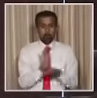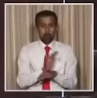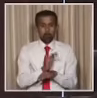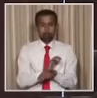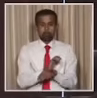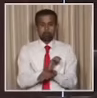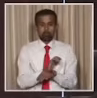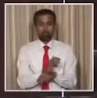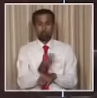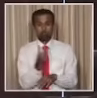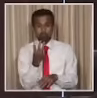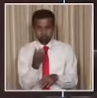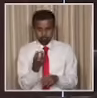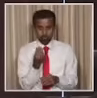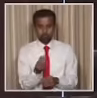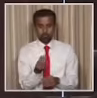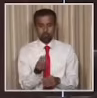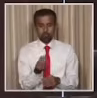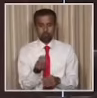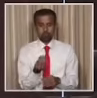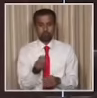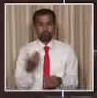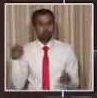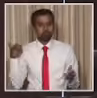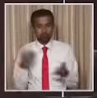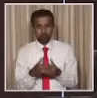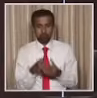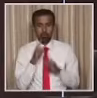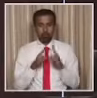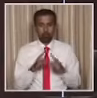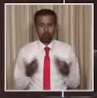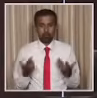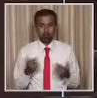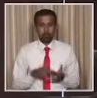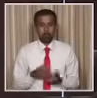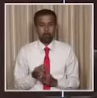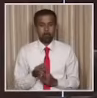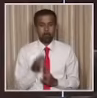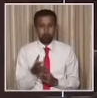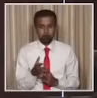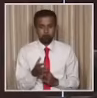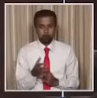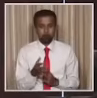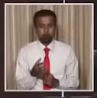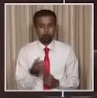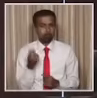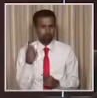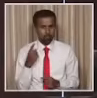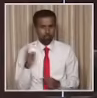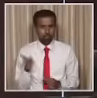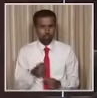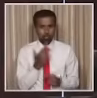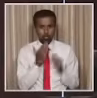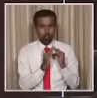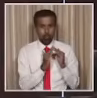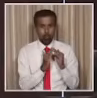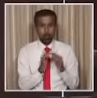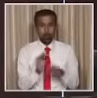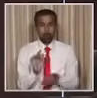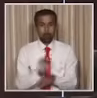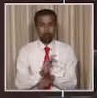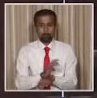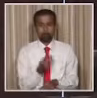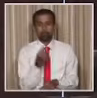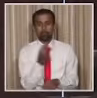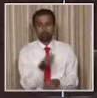පද්ධති 3000ක් දෙනවා කියලා දැන් මෙච්චර කාලයක් කතා නොවිච්ච දැන් අපේ සජිත් ප්‍රේමදාස මැතිතුමා මේ දවස්වල ඔබතුමාලා දන්නා ඉස්කෝල වලට පරිගණක ලබා